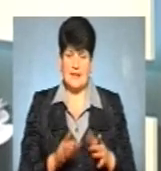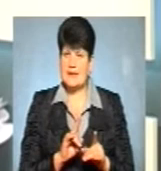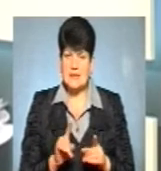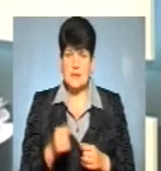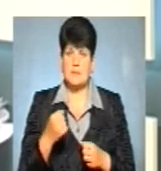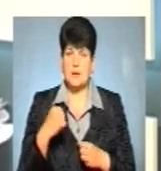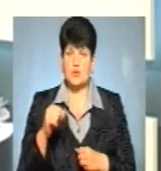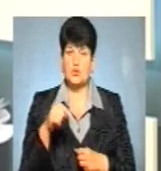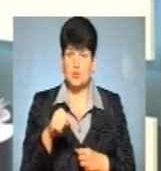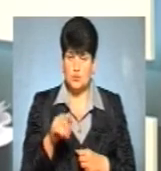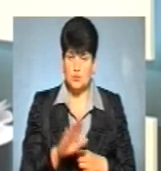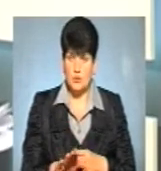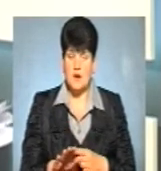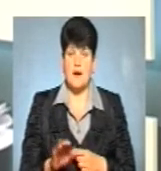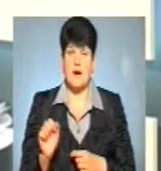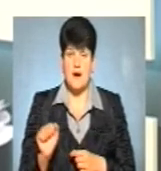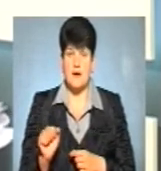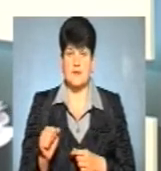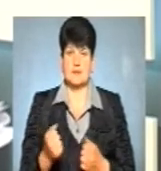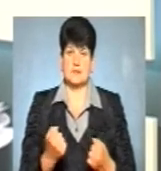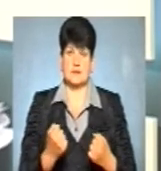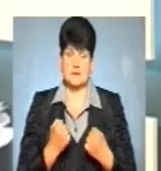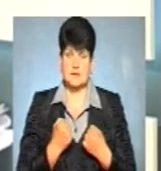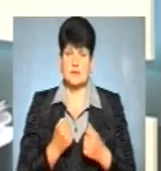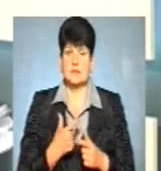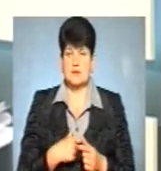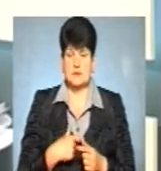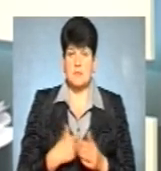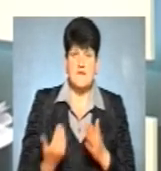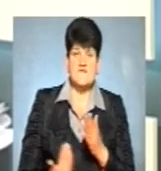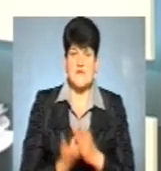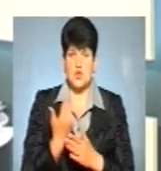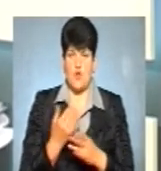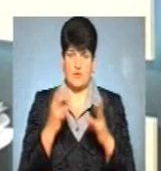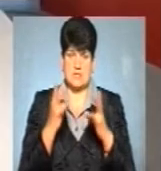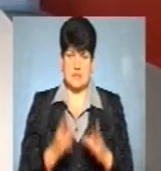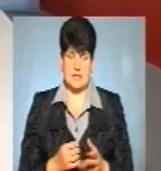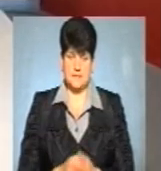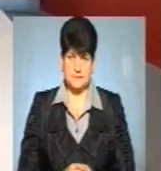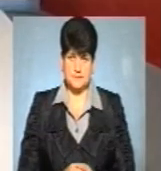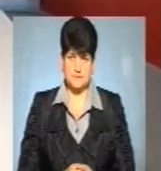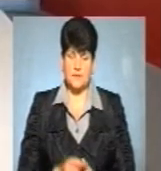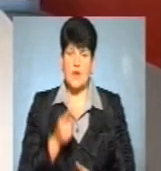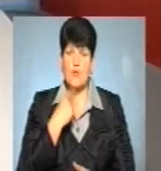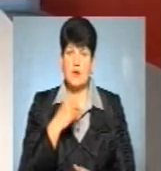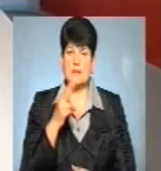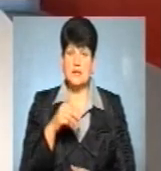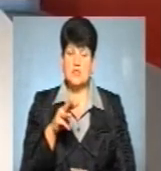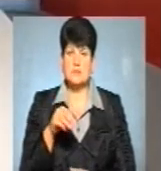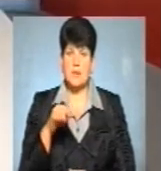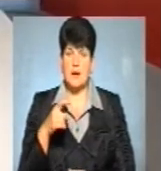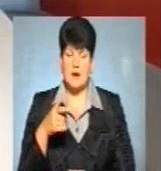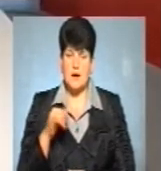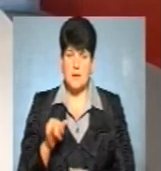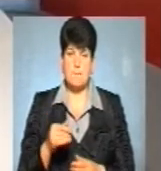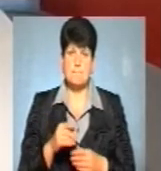наслідки цієї стихії, але і убезпечити від нової стихії. За словами Дениса Шмигаля, Прикарпаття